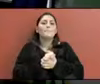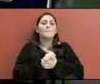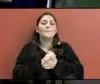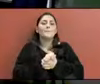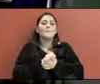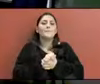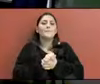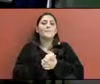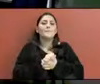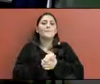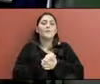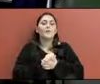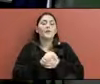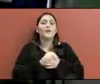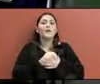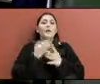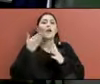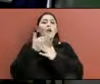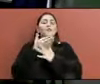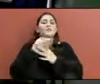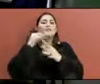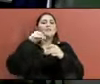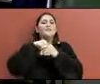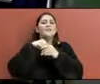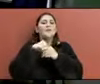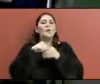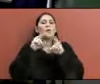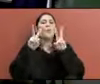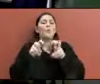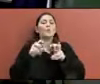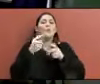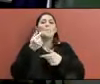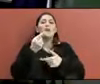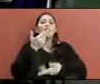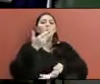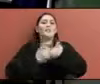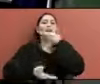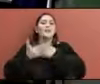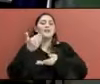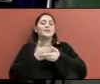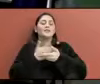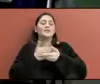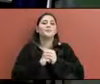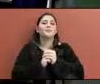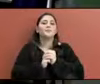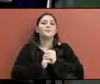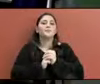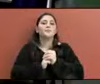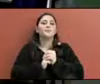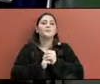zaten. Erişebilirlikle ilgili biraz bahsedersek. Evet.